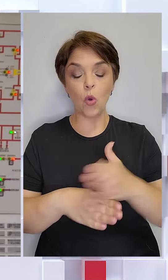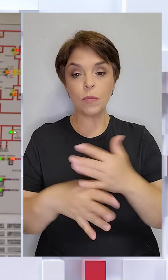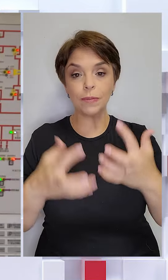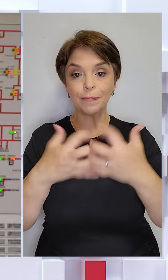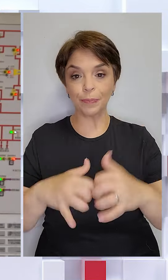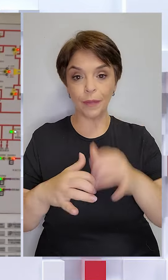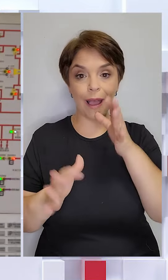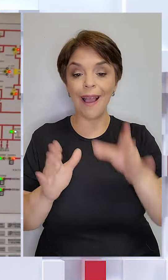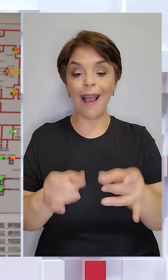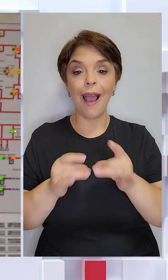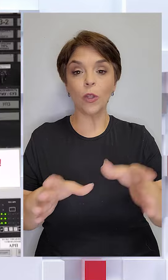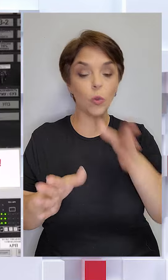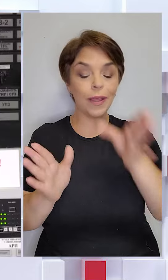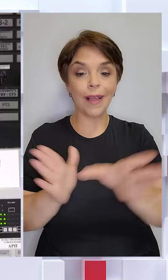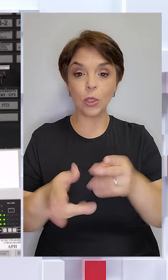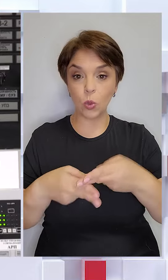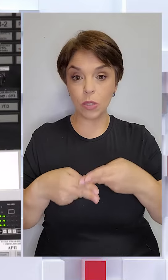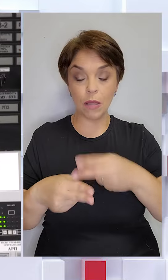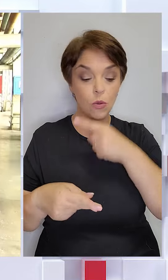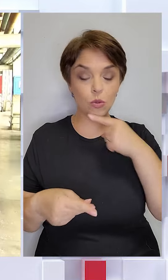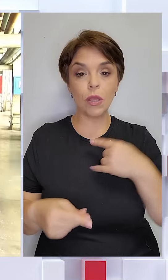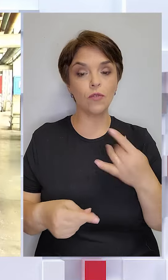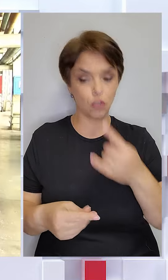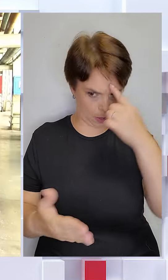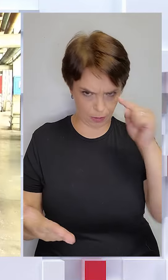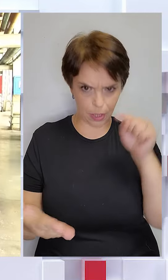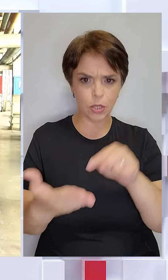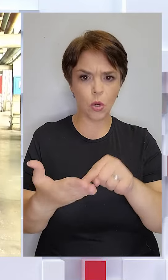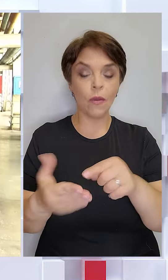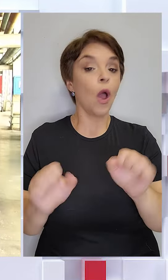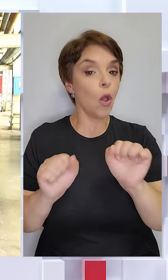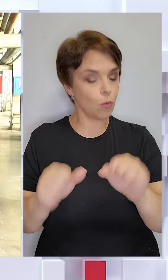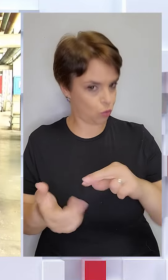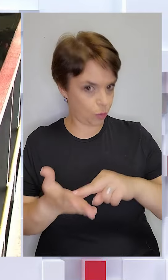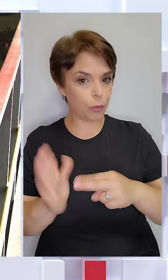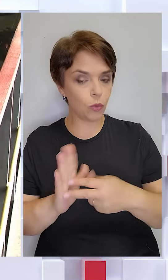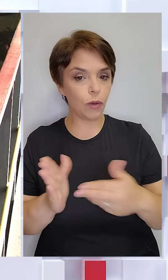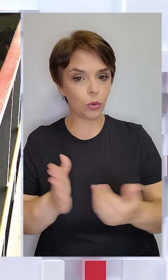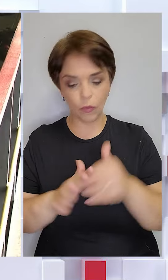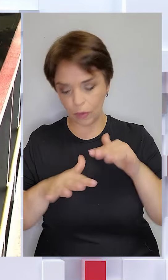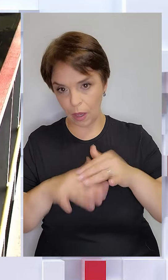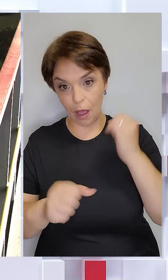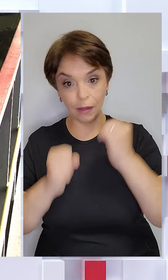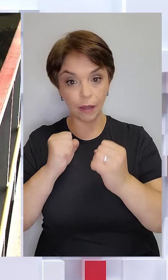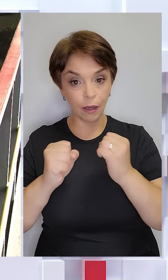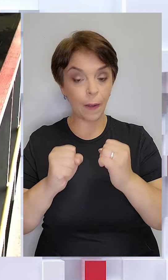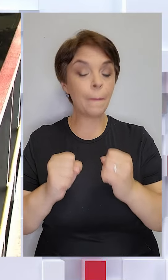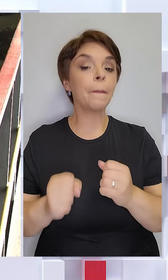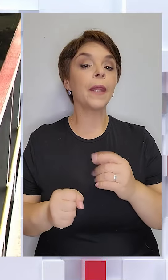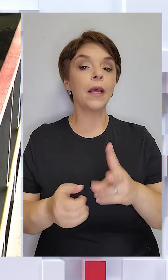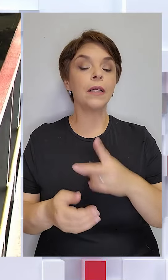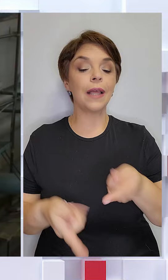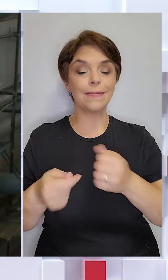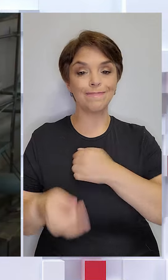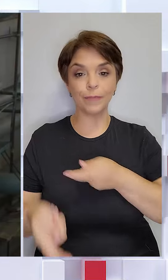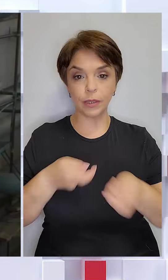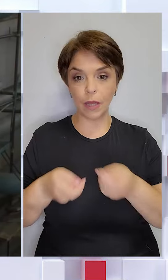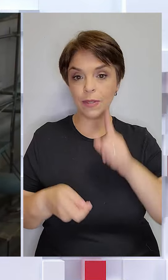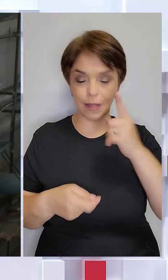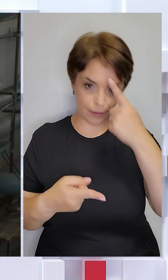пристроїв атомних електростанцій, на які росіяни вже націлювались і можуть планувати нові атаки. На ставці Володимир